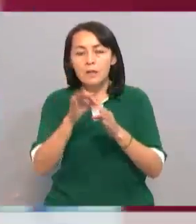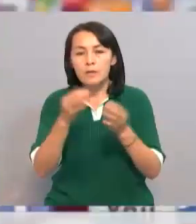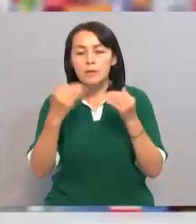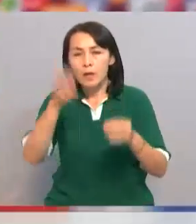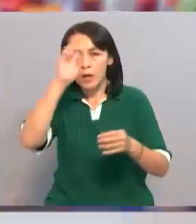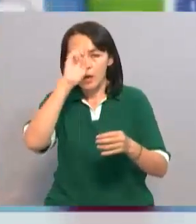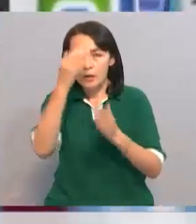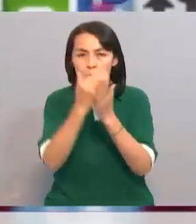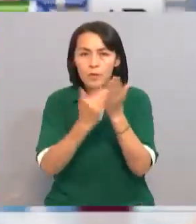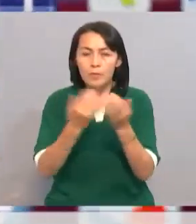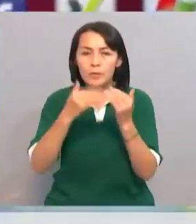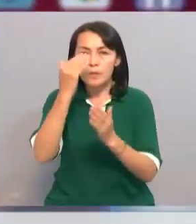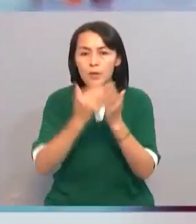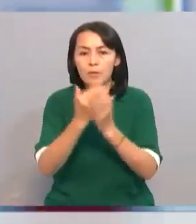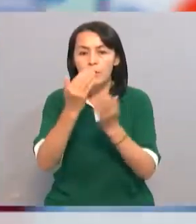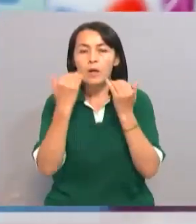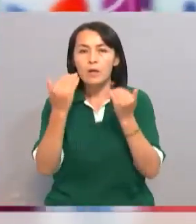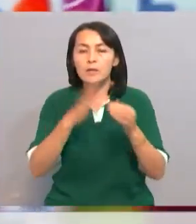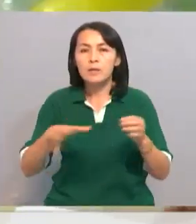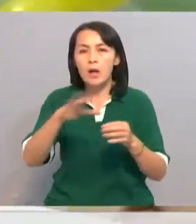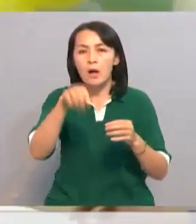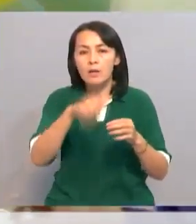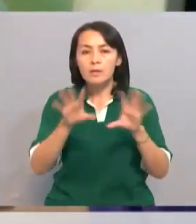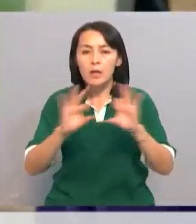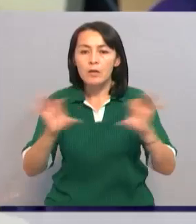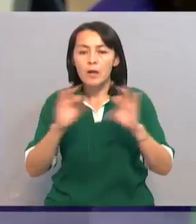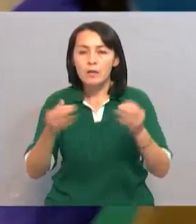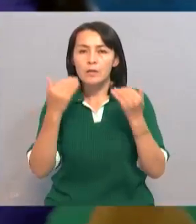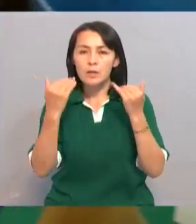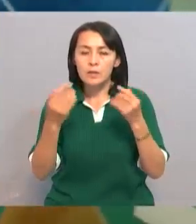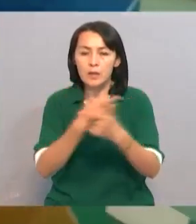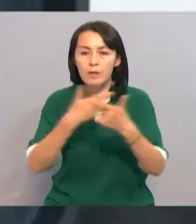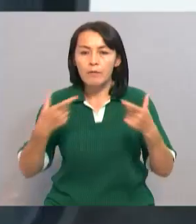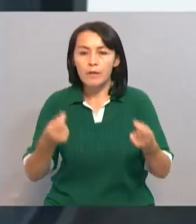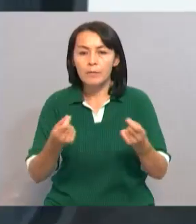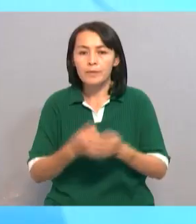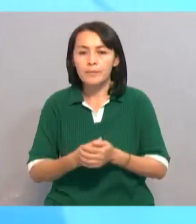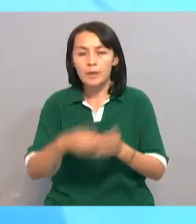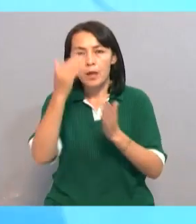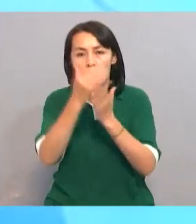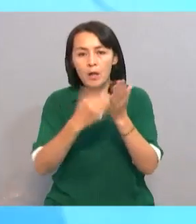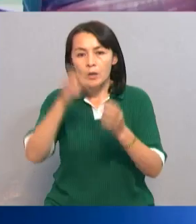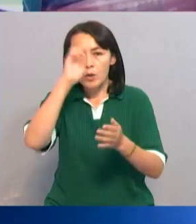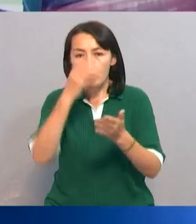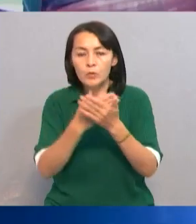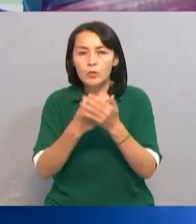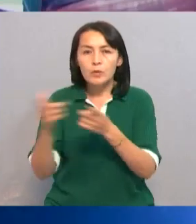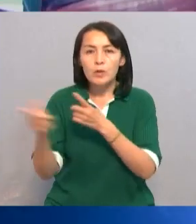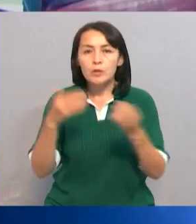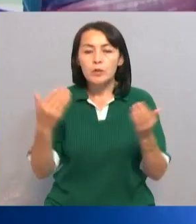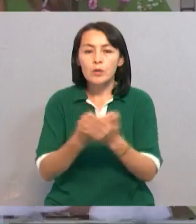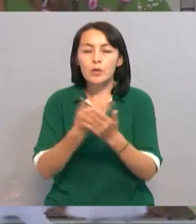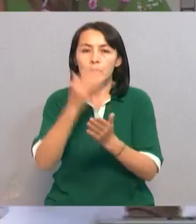продвижение государственной политики, повышение осведомленности общественности и распространение социально значимой информации. В рамках госзаказа готовятся